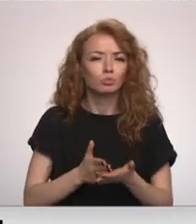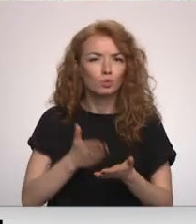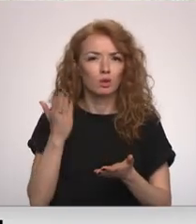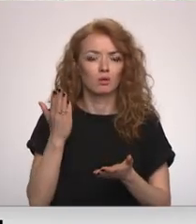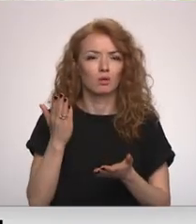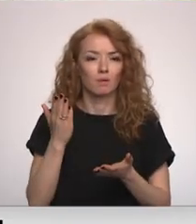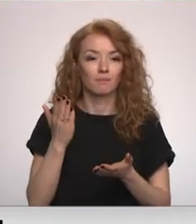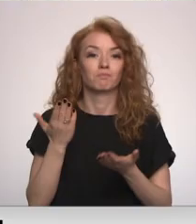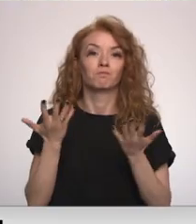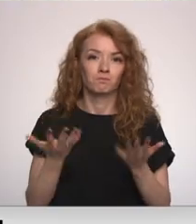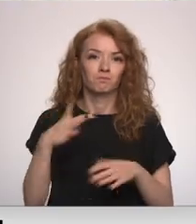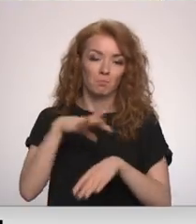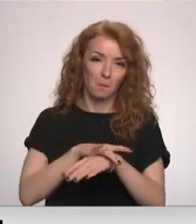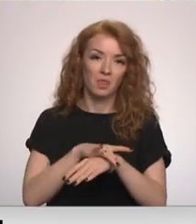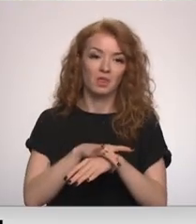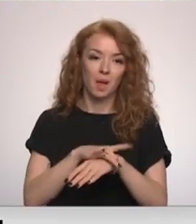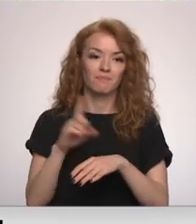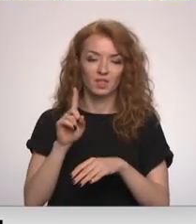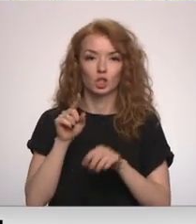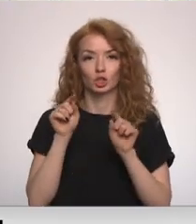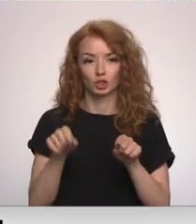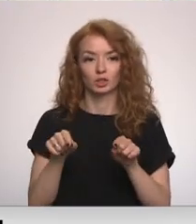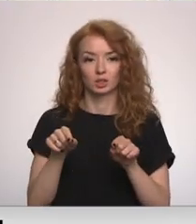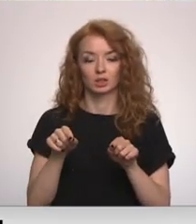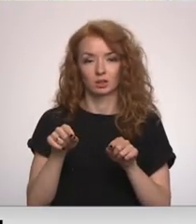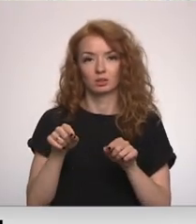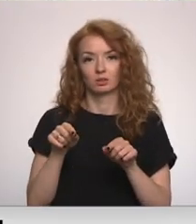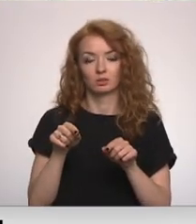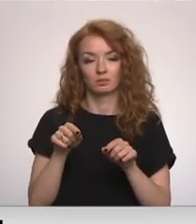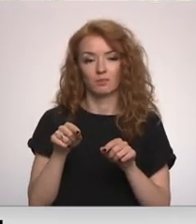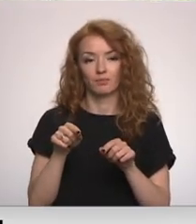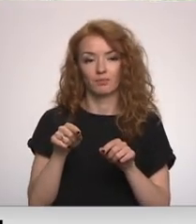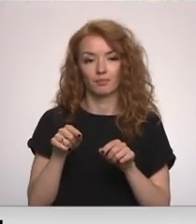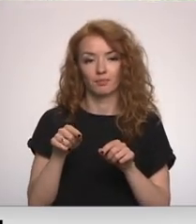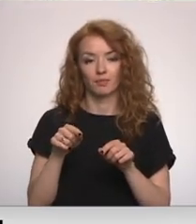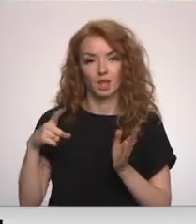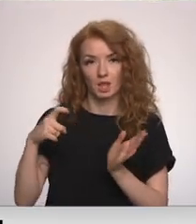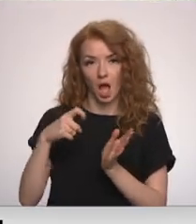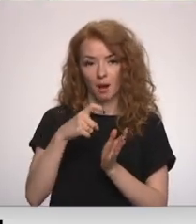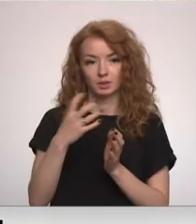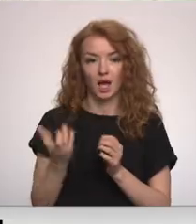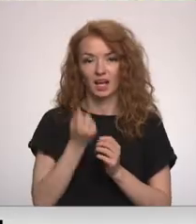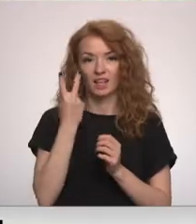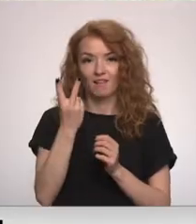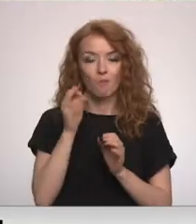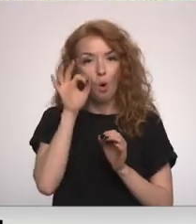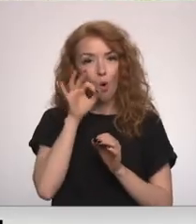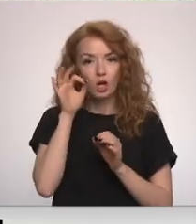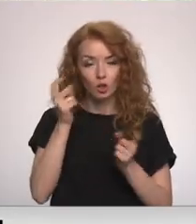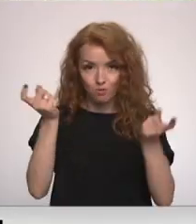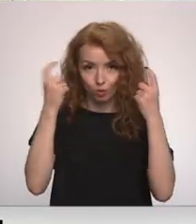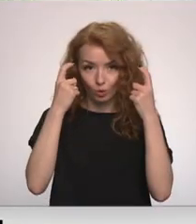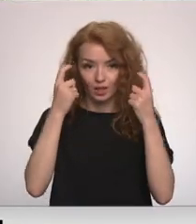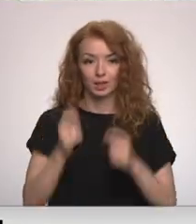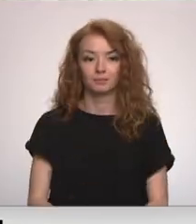kas tad ir. Un, nu, jā, un pamanījām, kad ir šis te zīmīgais tārps ar tiem diviem oranžajiem